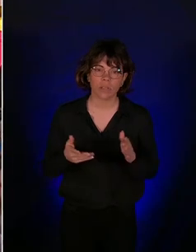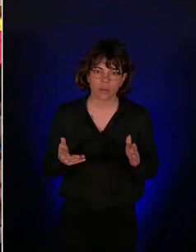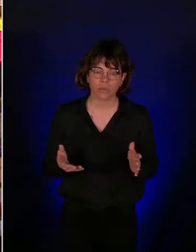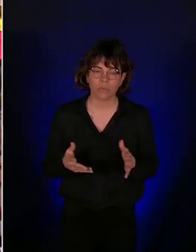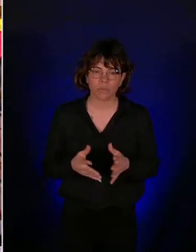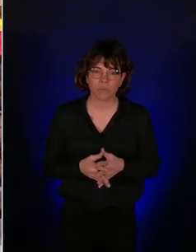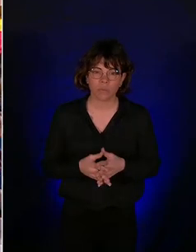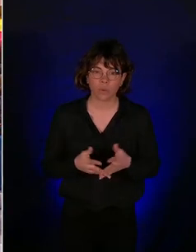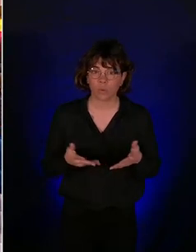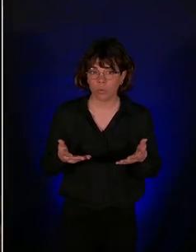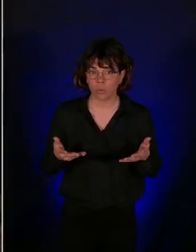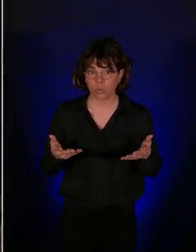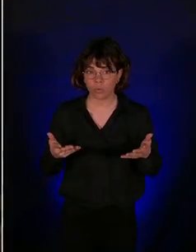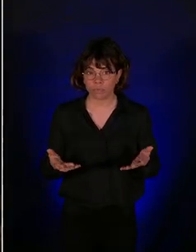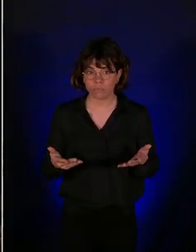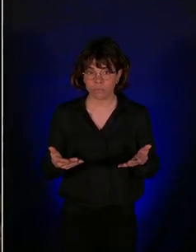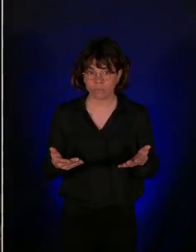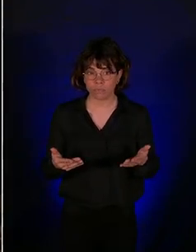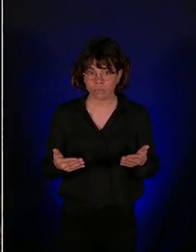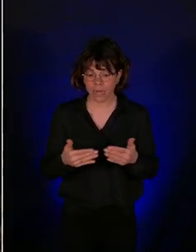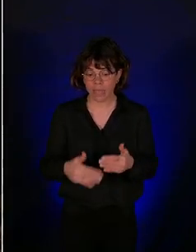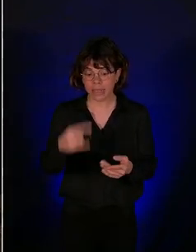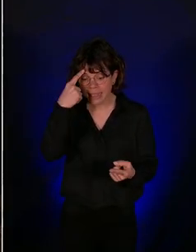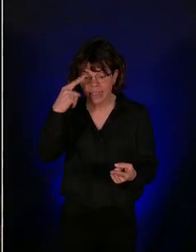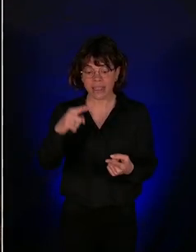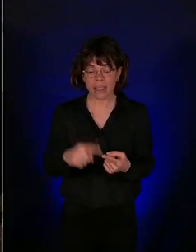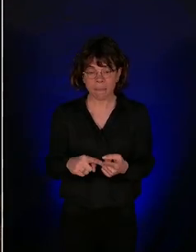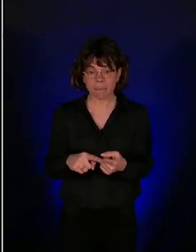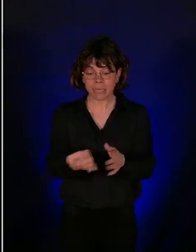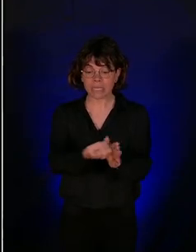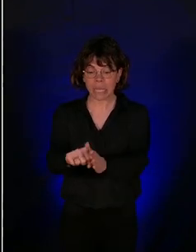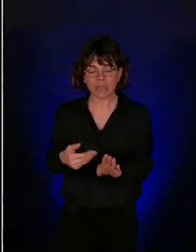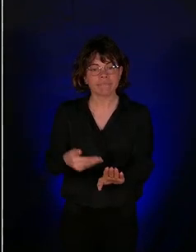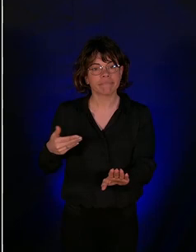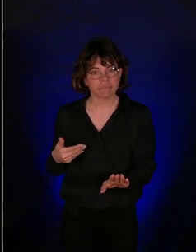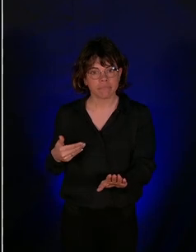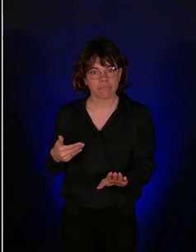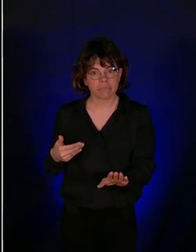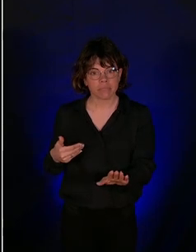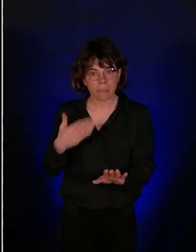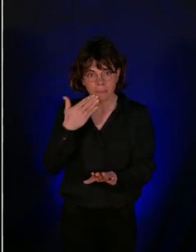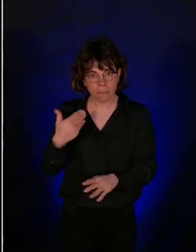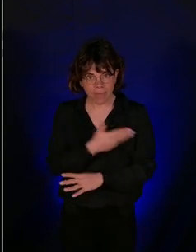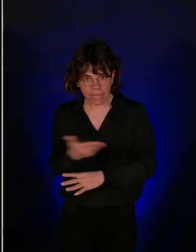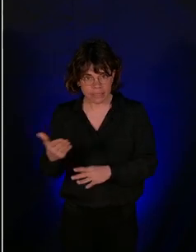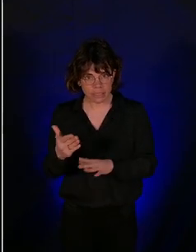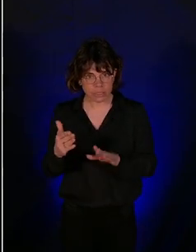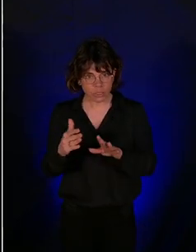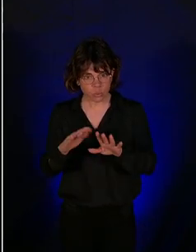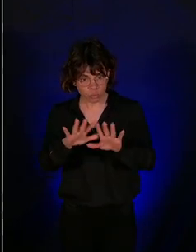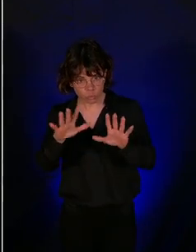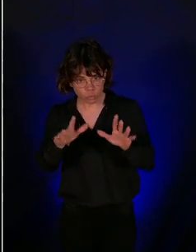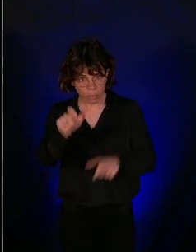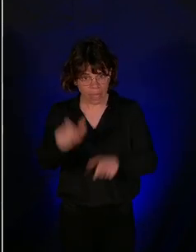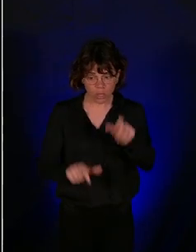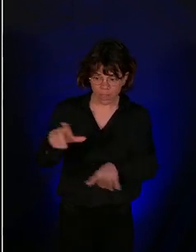donc... Avant que nous en venions au sujet principal, je souhaitais remercier l'ensemble des